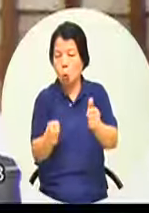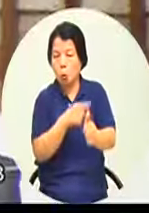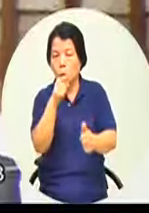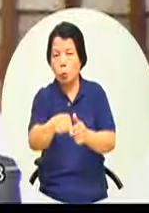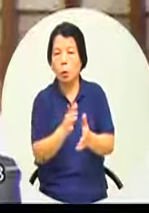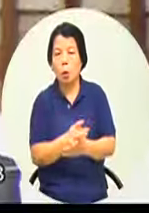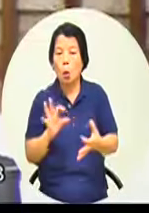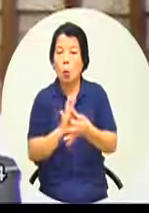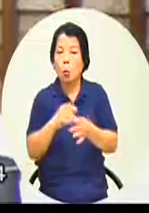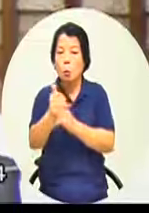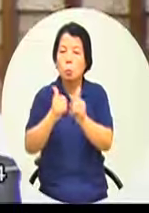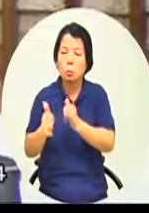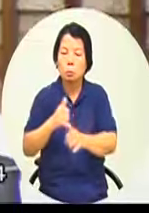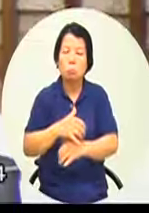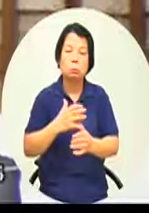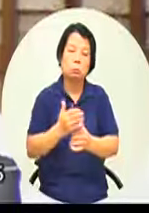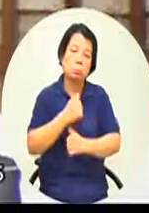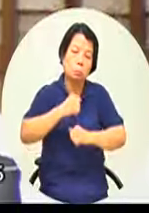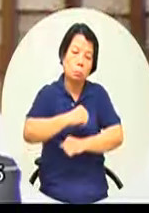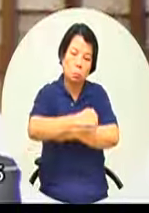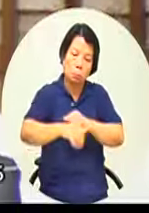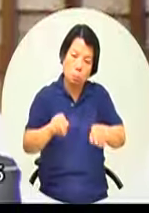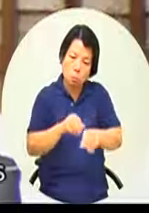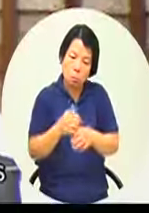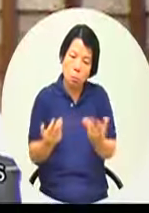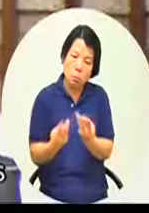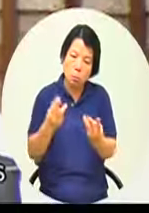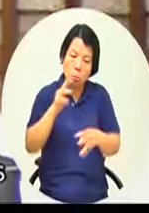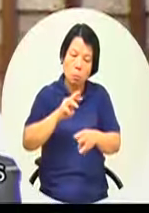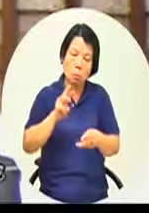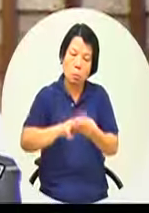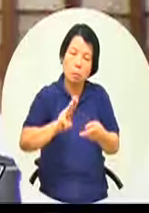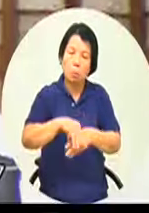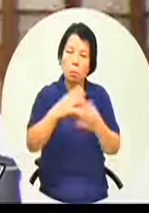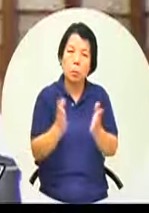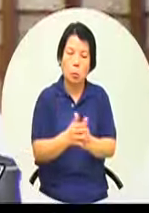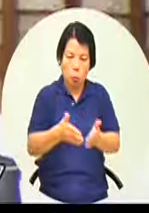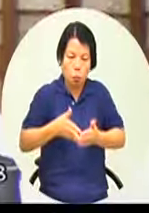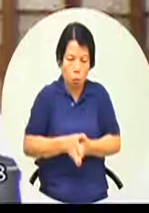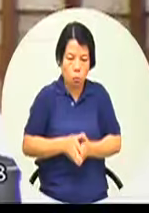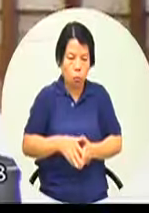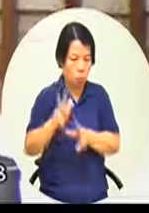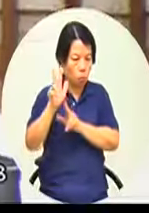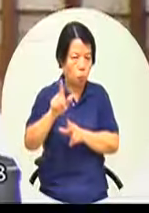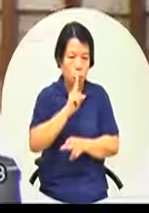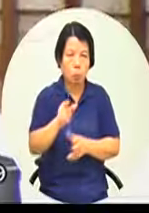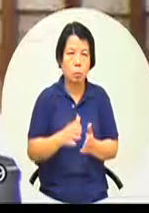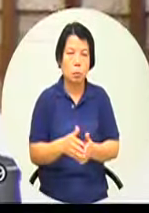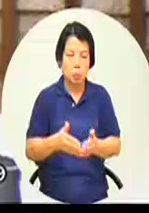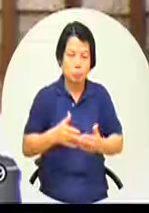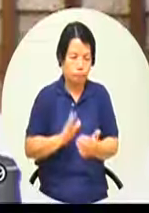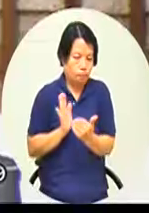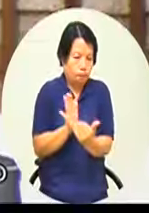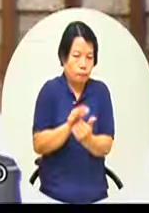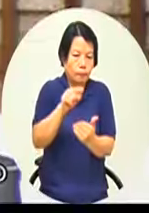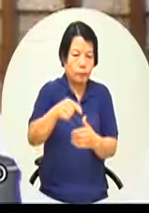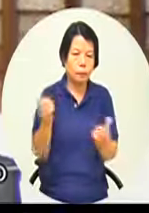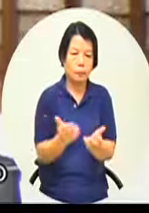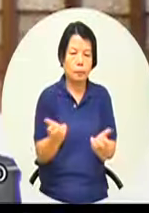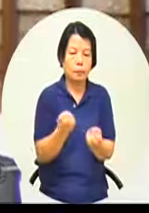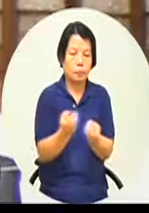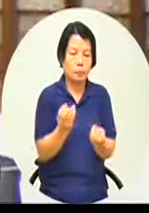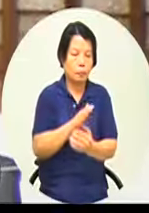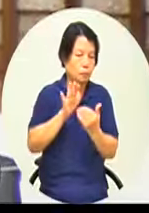民，为了我们的生命财产，我一定要这样讲哈，要多方面的来防止这些问题了哈。局长，你了解